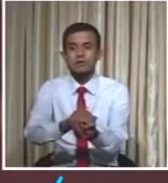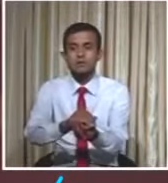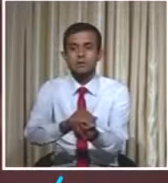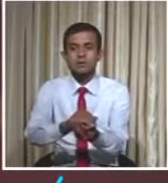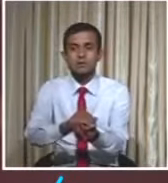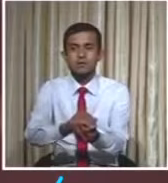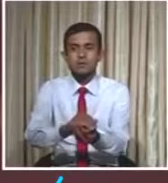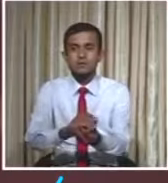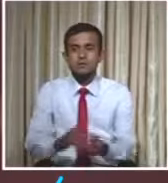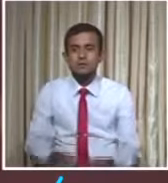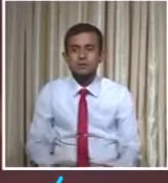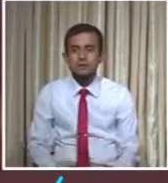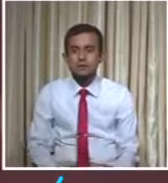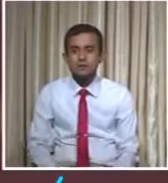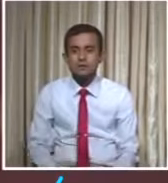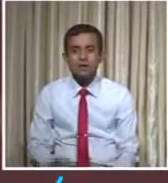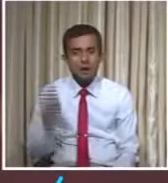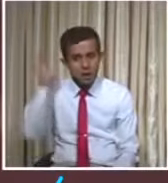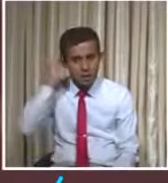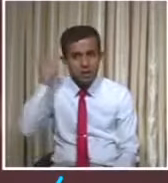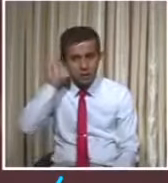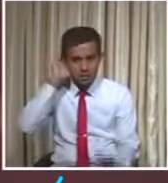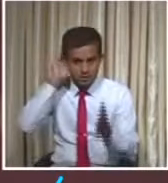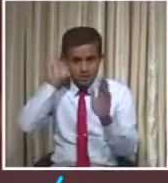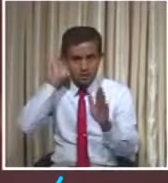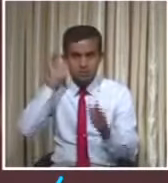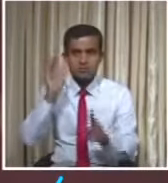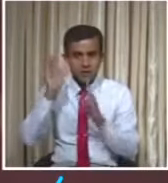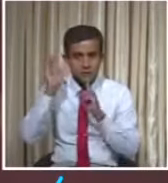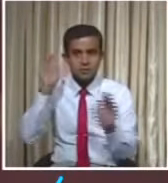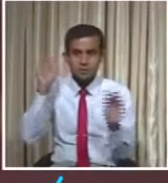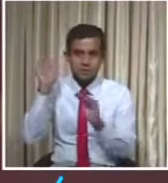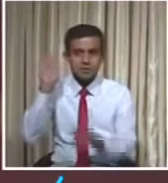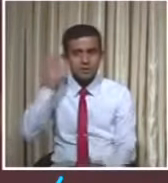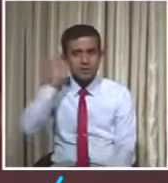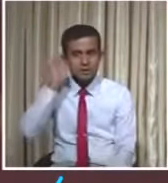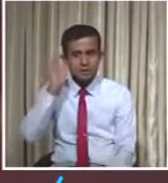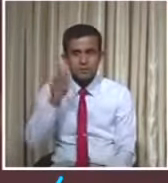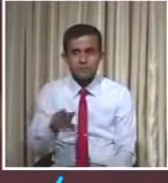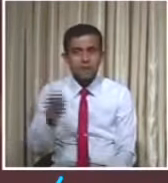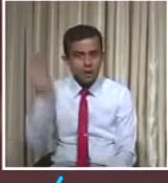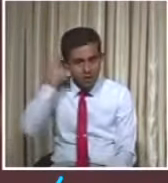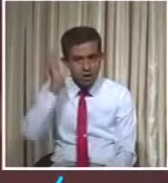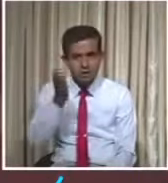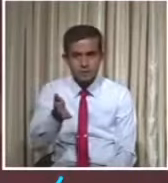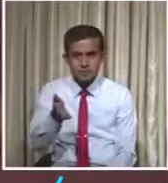එහෙම මේ අහගන්න අහගන්න. මං කිව්වෙන් පස්සේ කියන්න. අහගන්න.